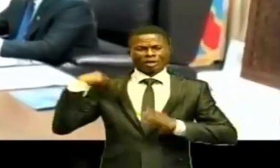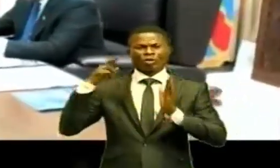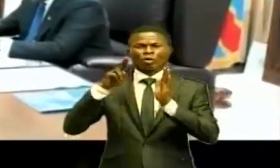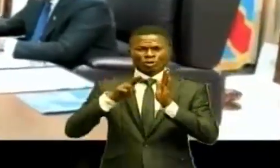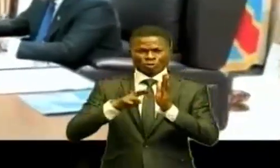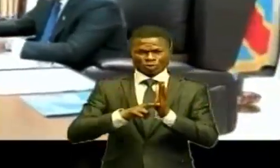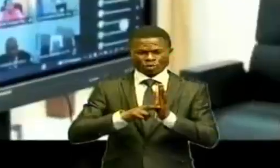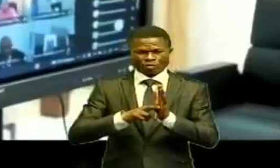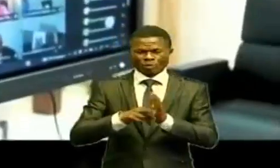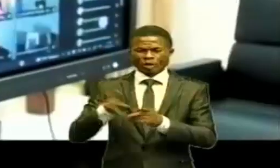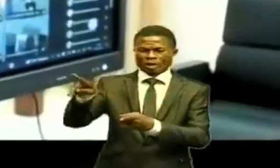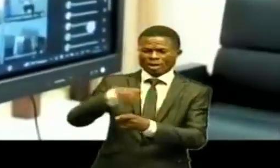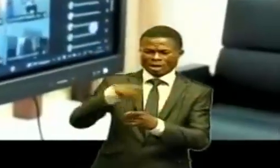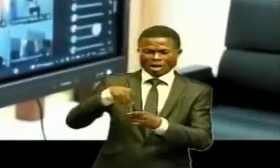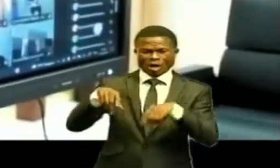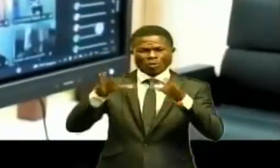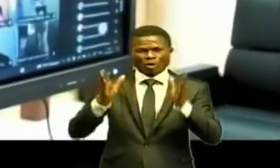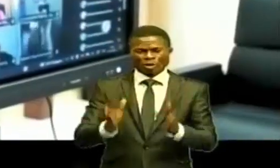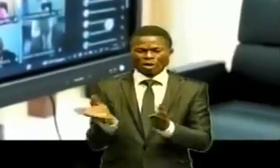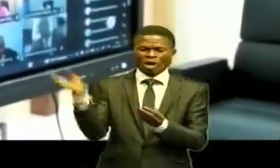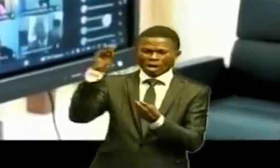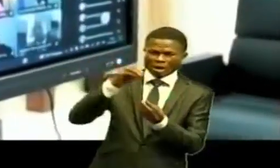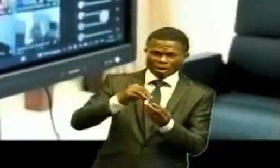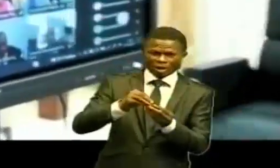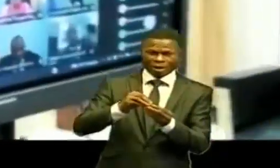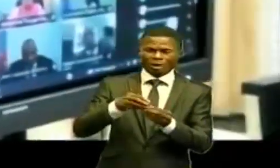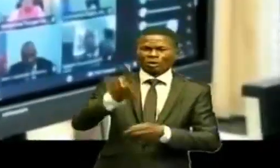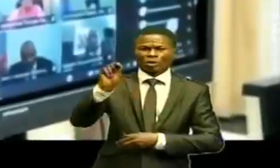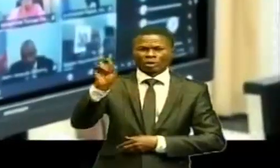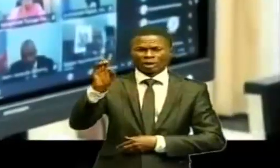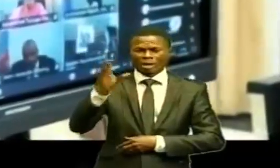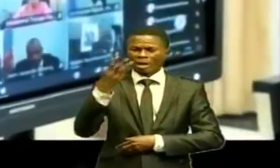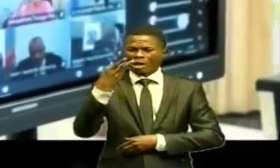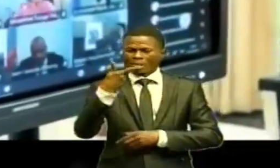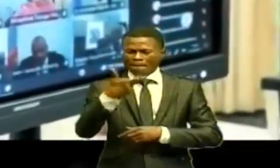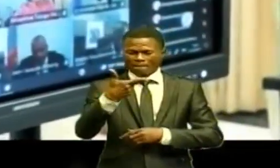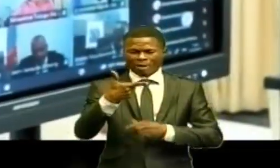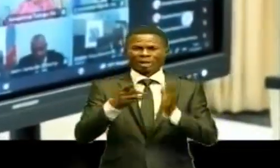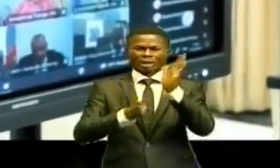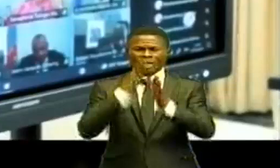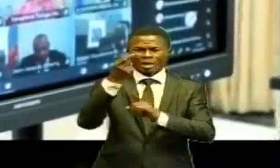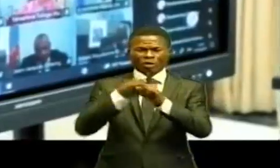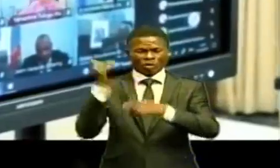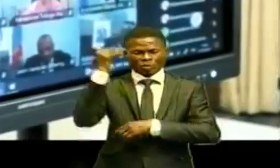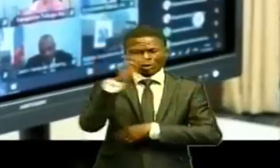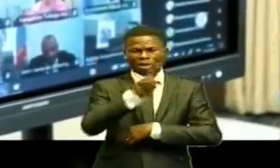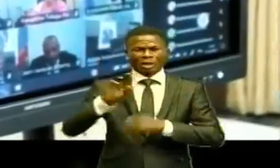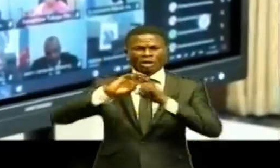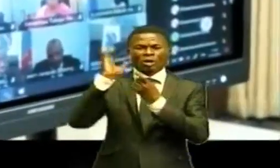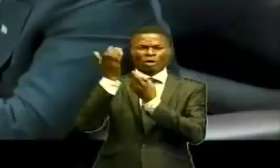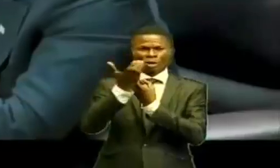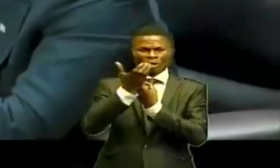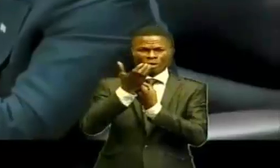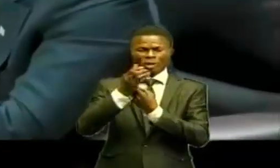du fait que la rumba congolaise ait été inscrite par l'UNESCO le mardi 14 décembre dernier au patrimoine culturel immatériel